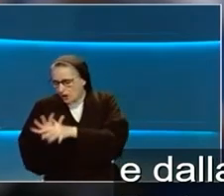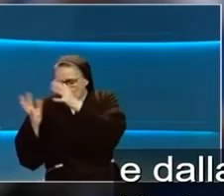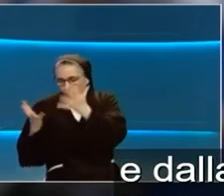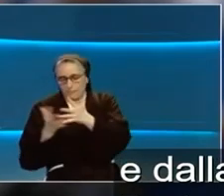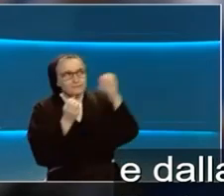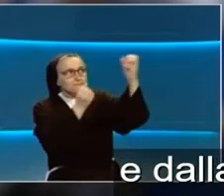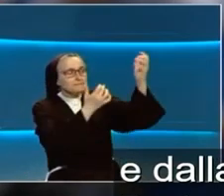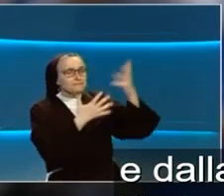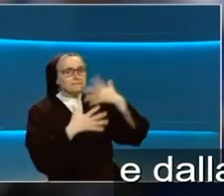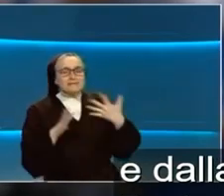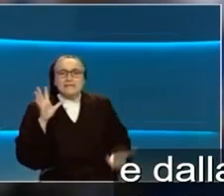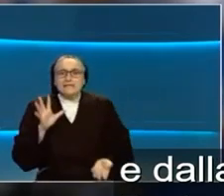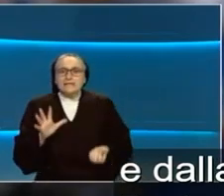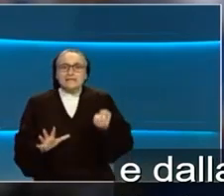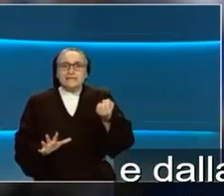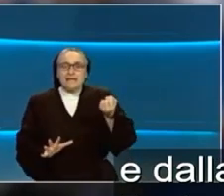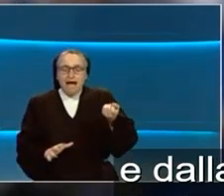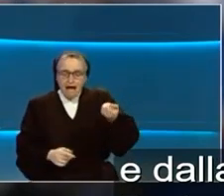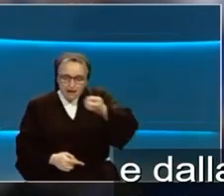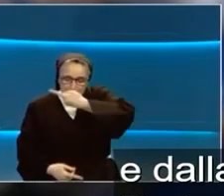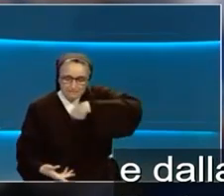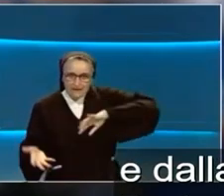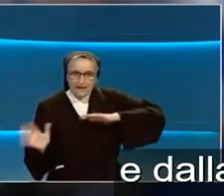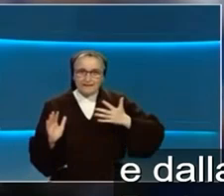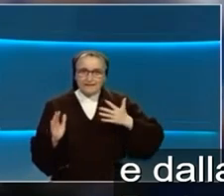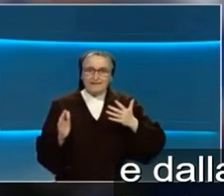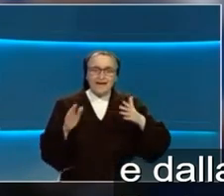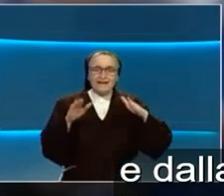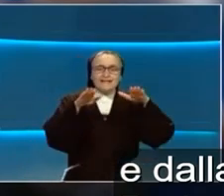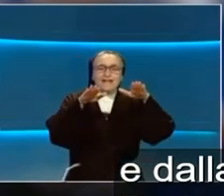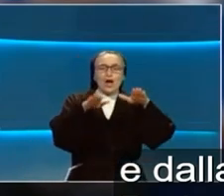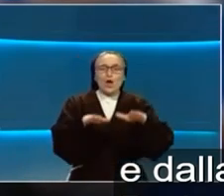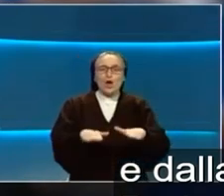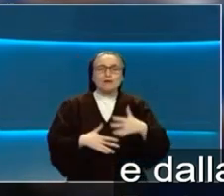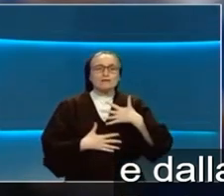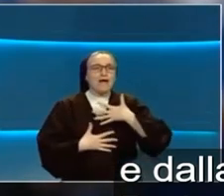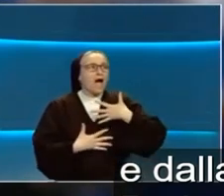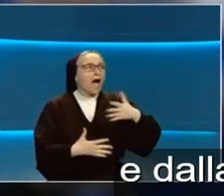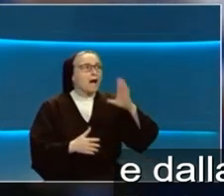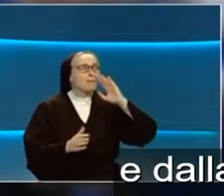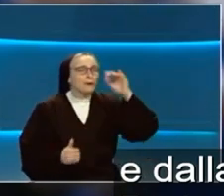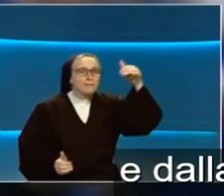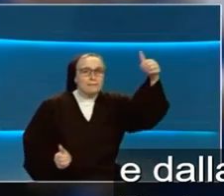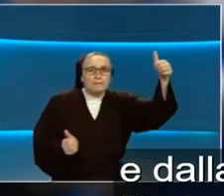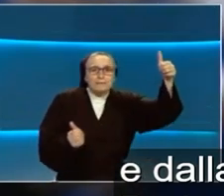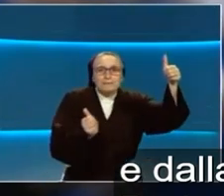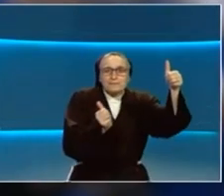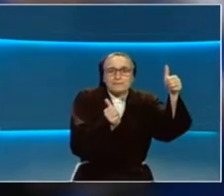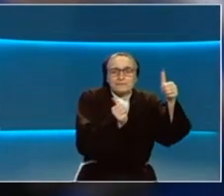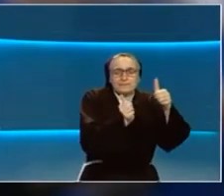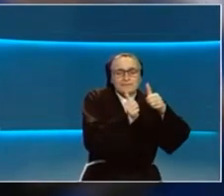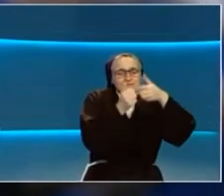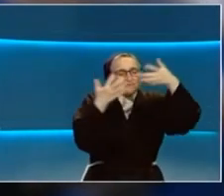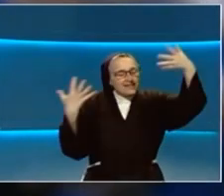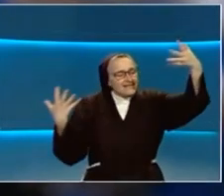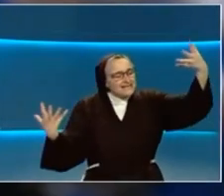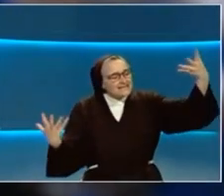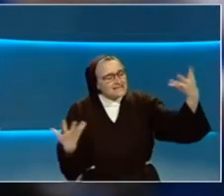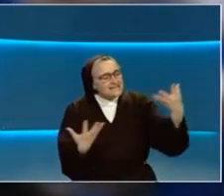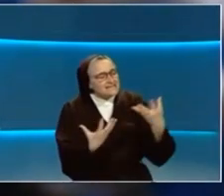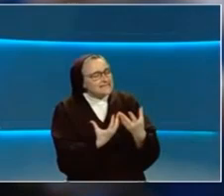credentes, avicis seculi, et caligine peccatorum